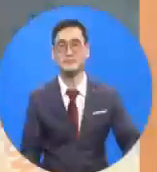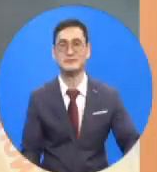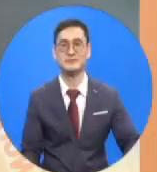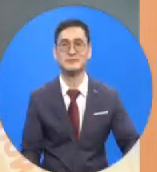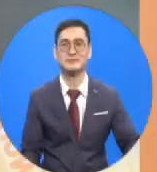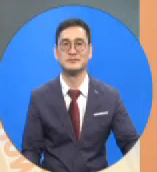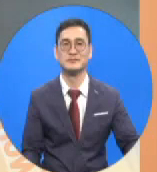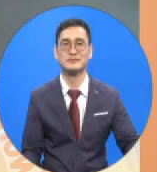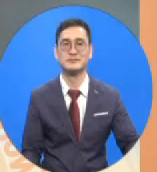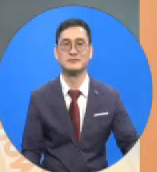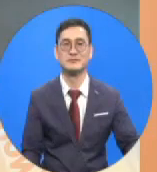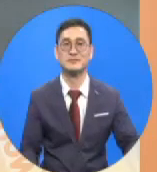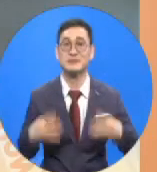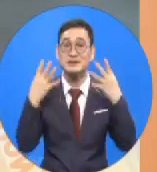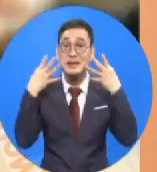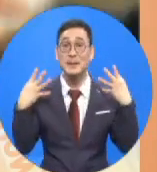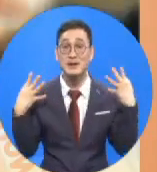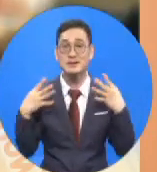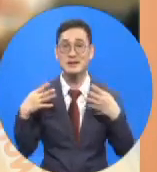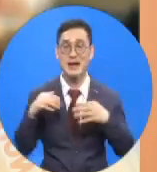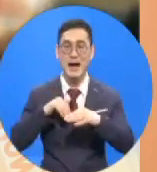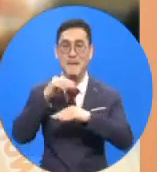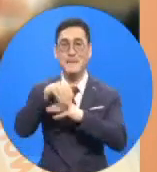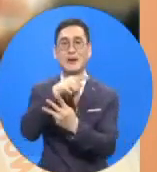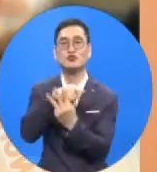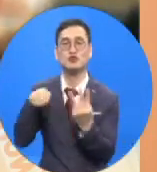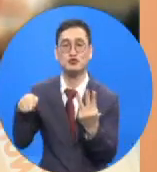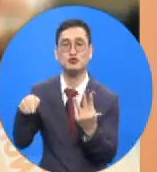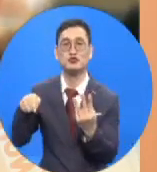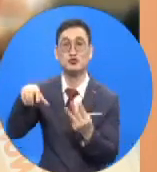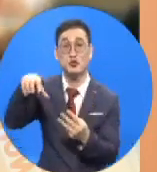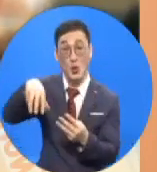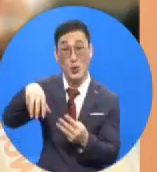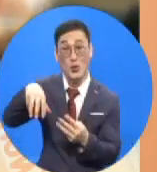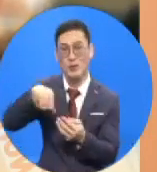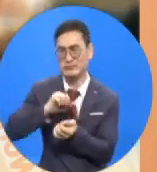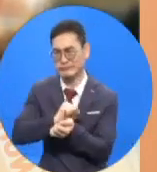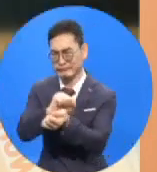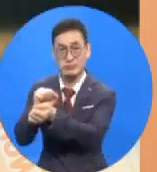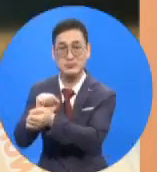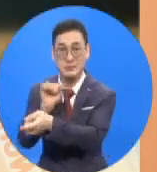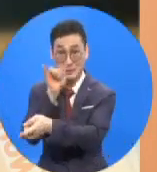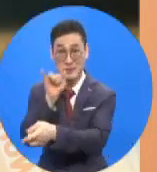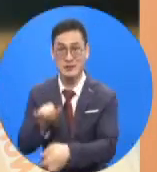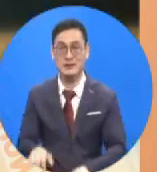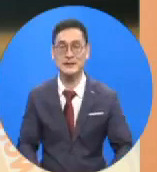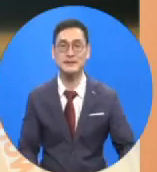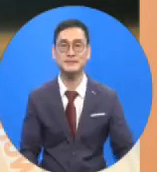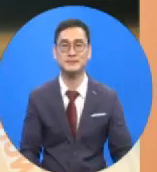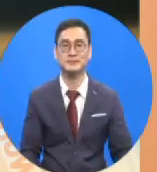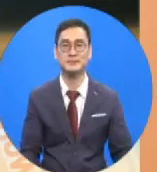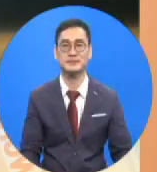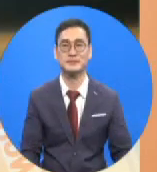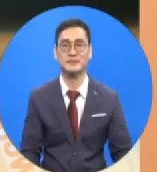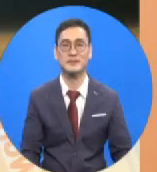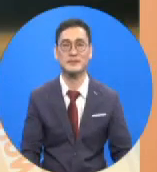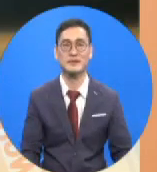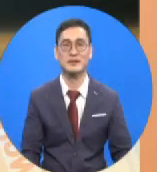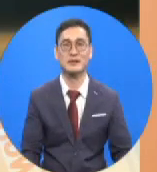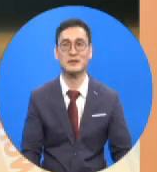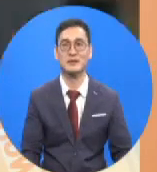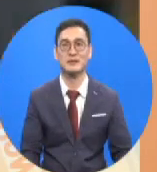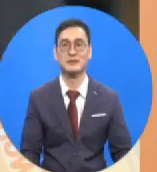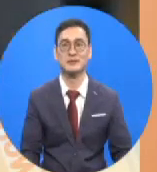파주 야간전 같은 경우에 거기에 굉장히 많은 분들이 학생 됐잖아요 60 명 넘게 예 억산 했는데 그만큼 집단적으로 모여